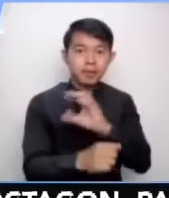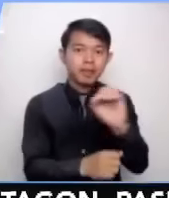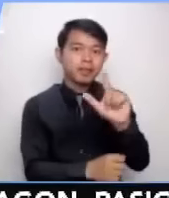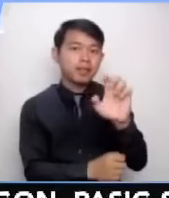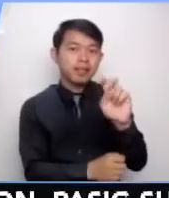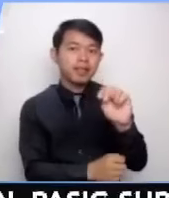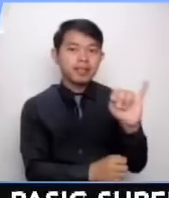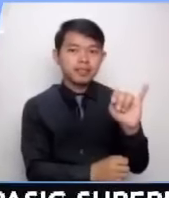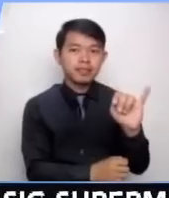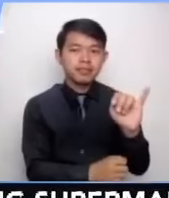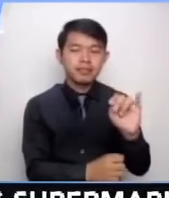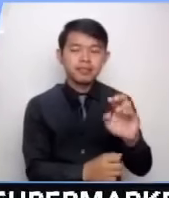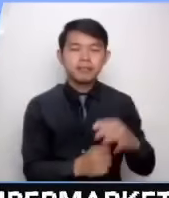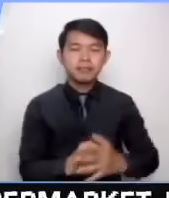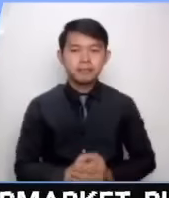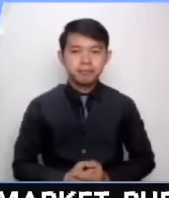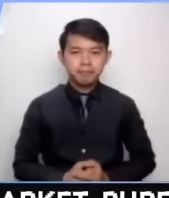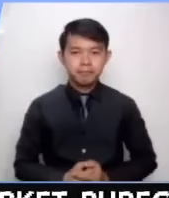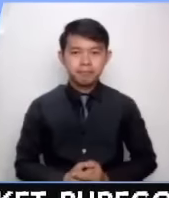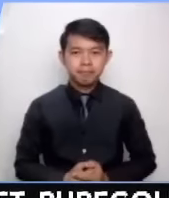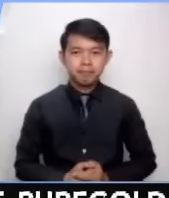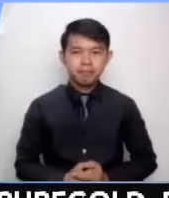Jonathan Andal. Jonathan? Kung nagkamayan sina Pangulong Bongbong Marcos at dating Vice President